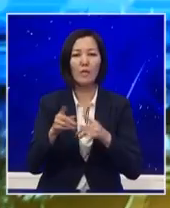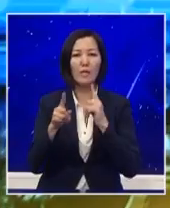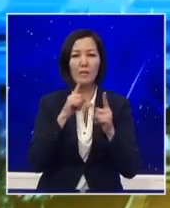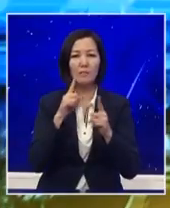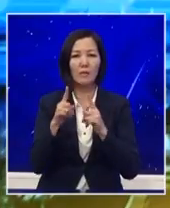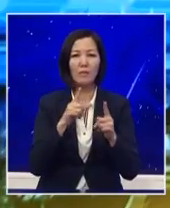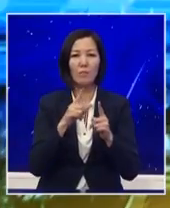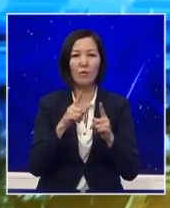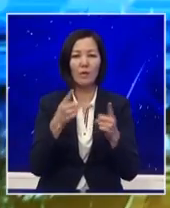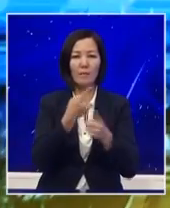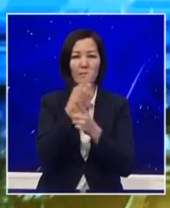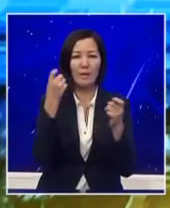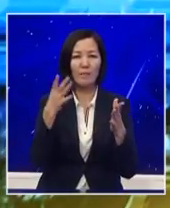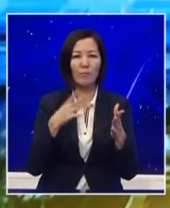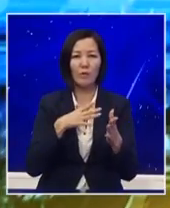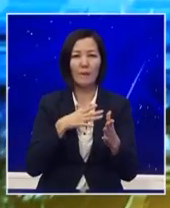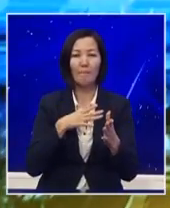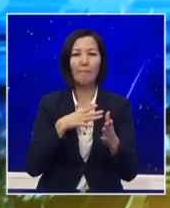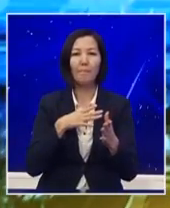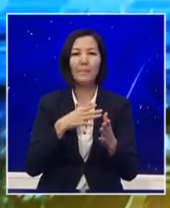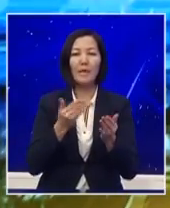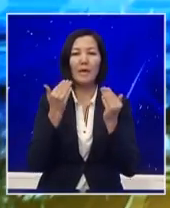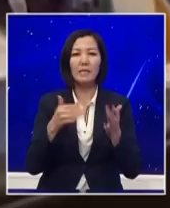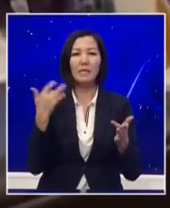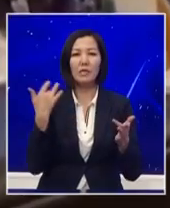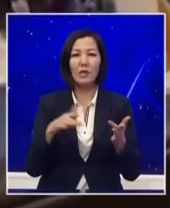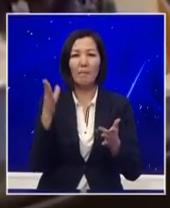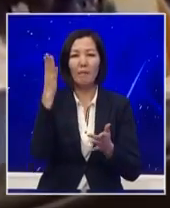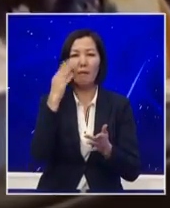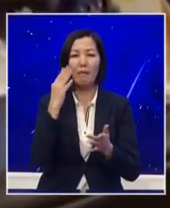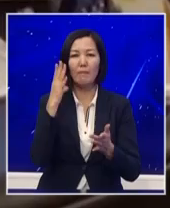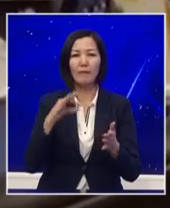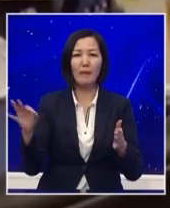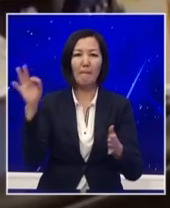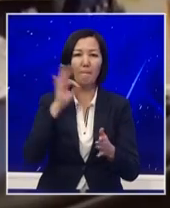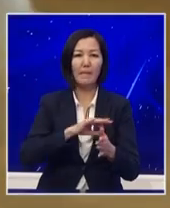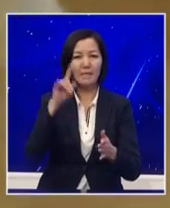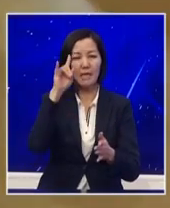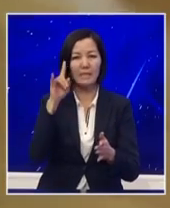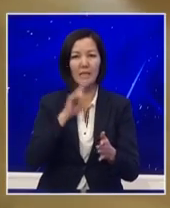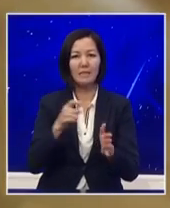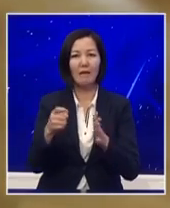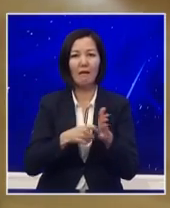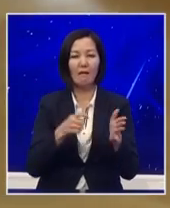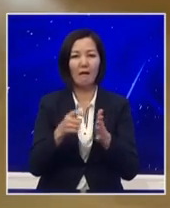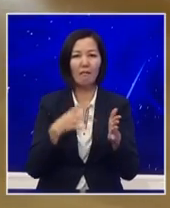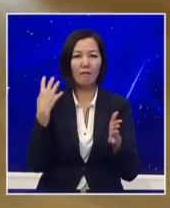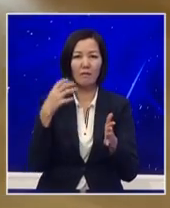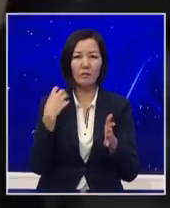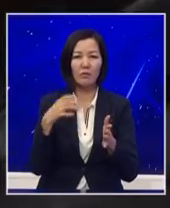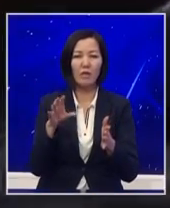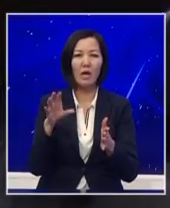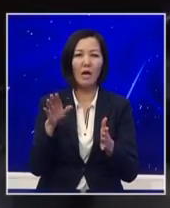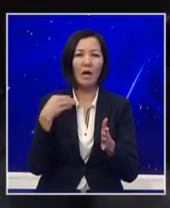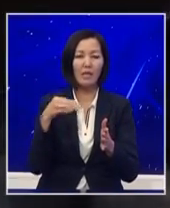коммуникациялар қызметінде болған брифингте мәлім болды. Мамандардың айтуынша, Жамбыл, Алматы, Батыс Қазақстан, Қарағанды, Қызылорда